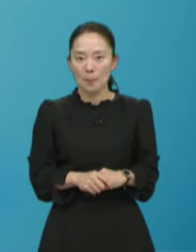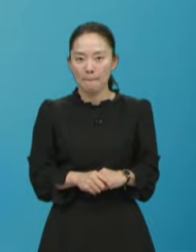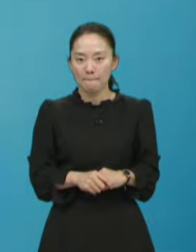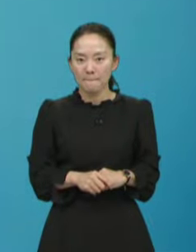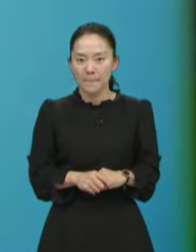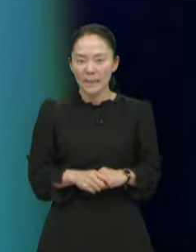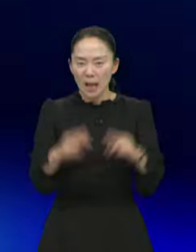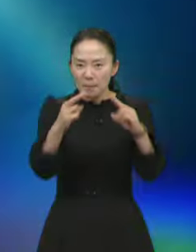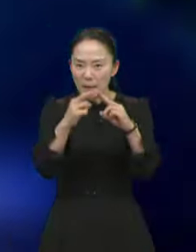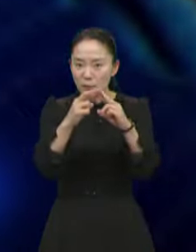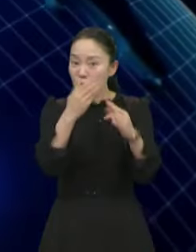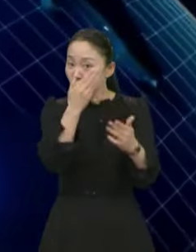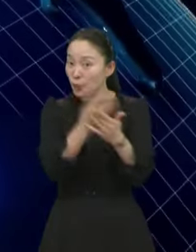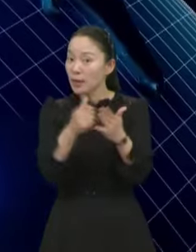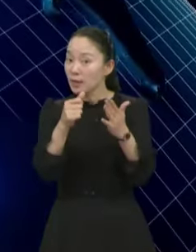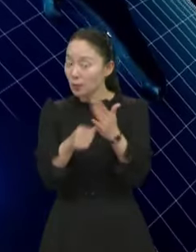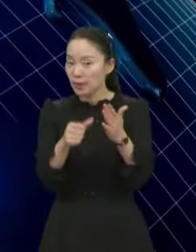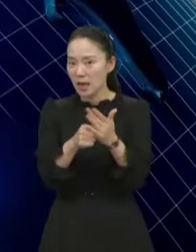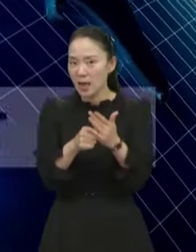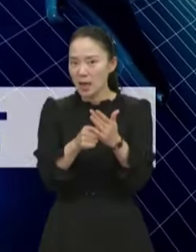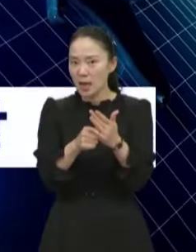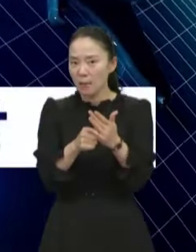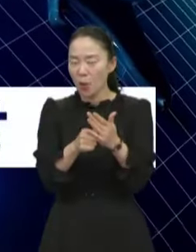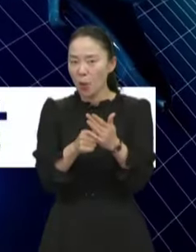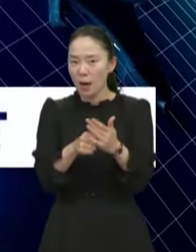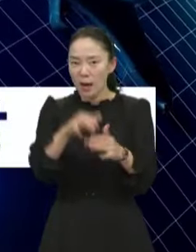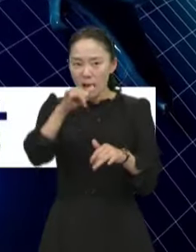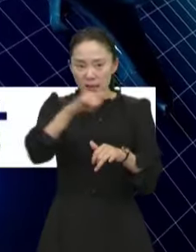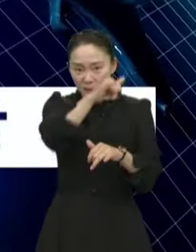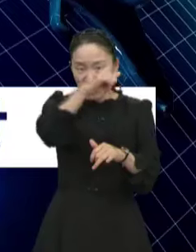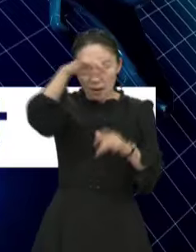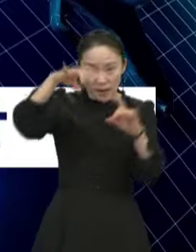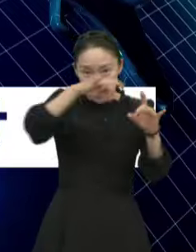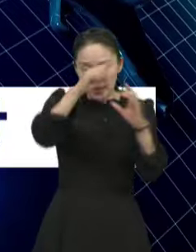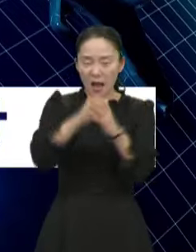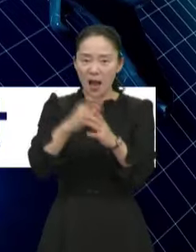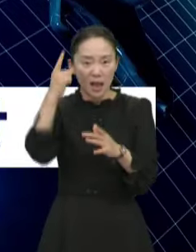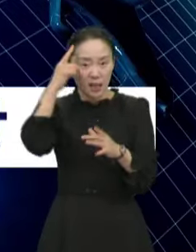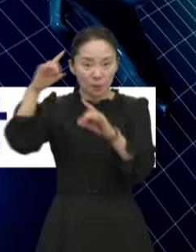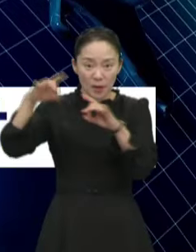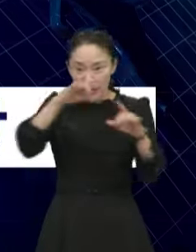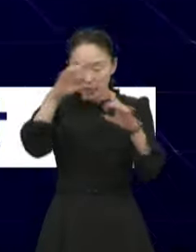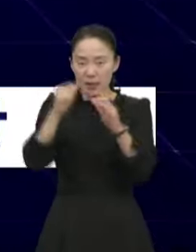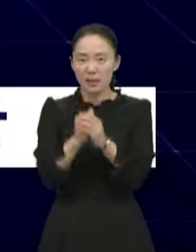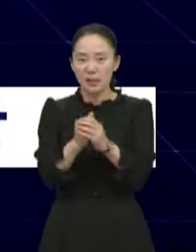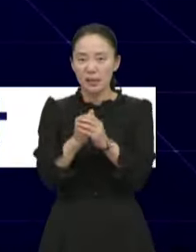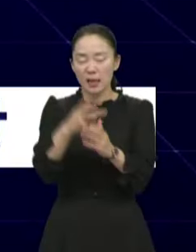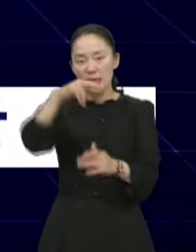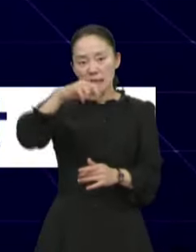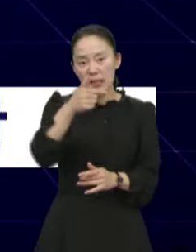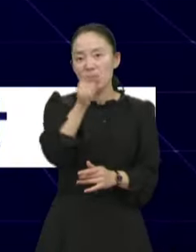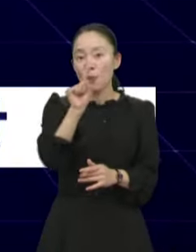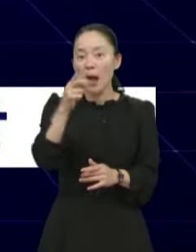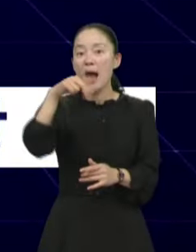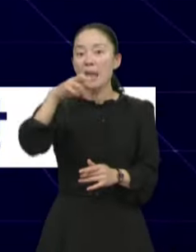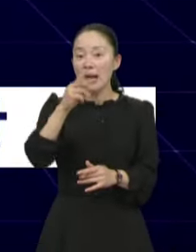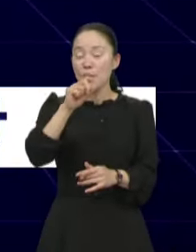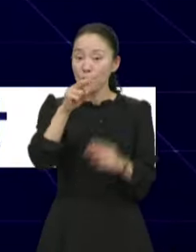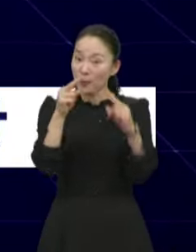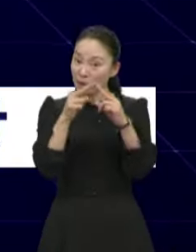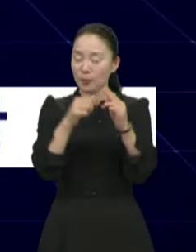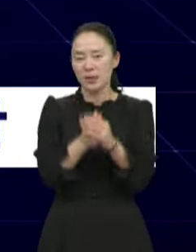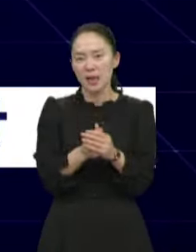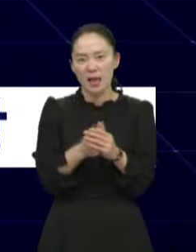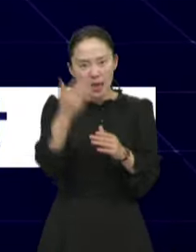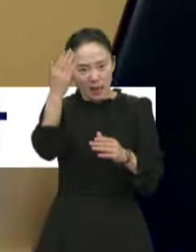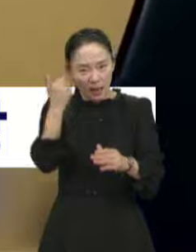차세대 반도체 핵심 소재로 스텔스기의 A사 레이더와 이동통신 기술 등에 사용되는 질화갈륨 반도체. 기존